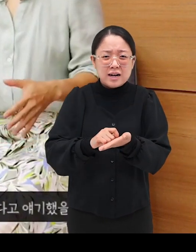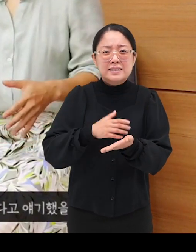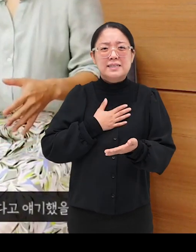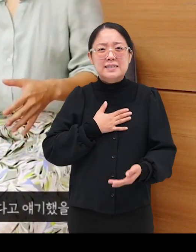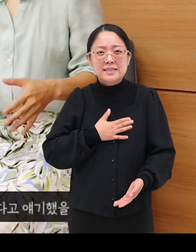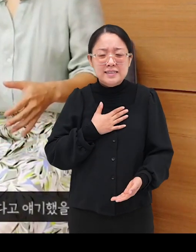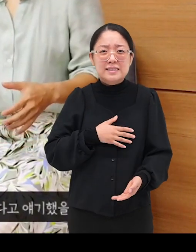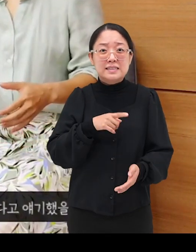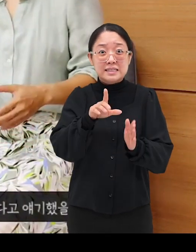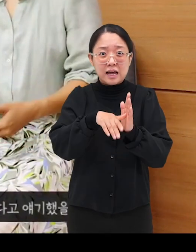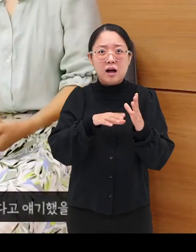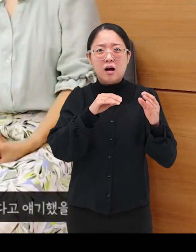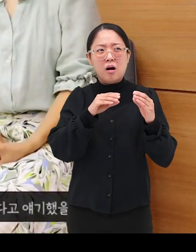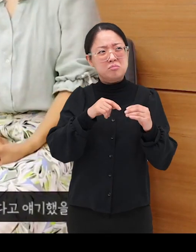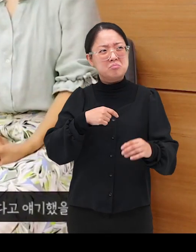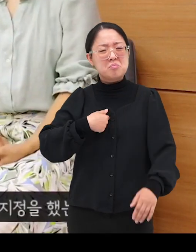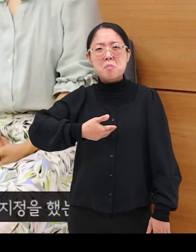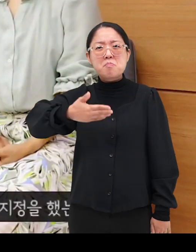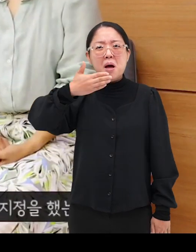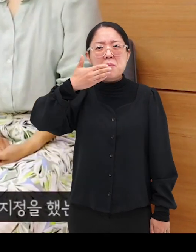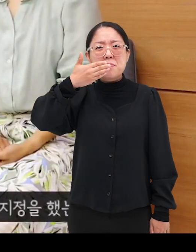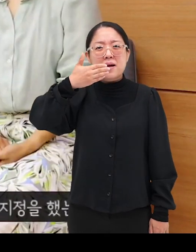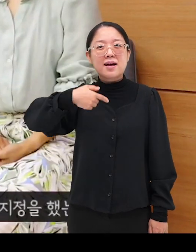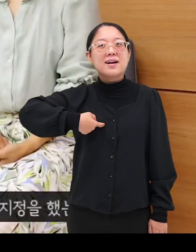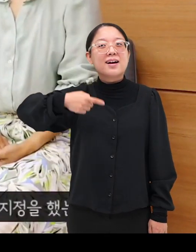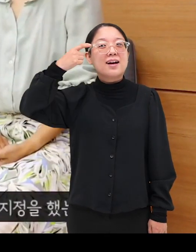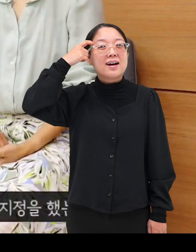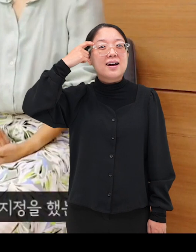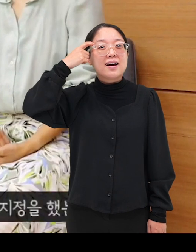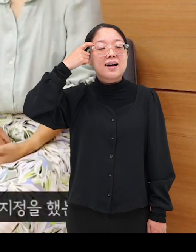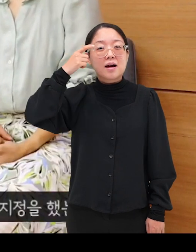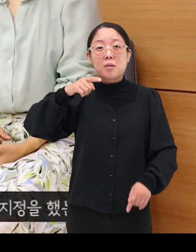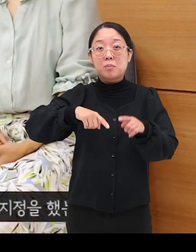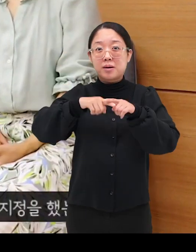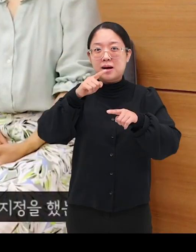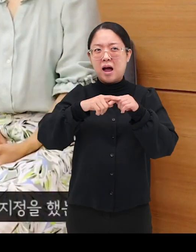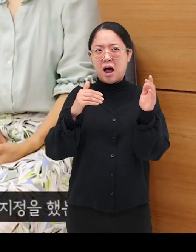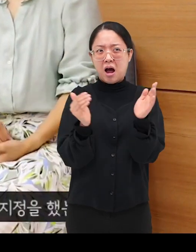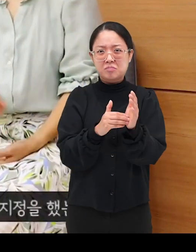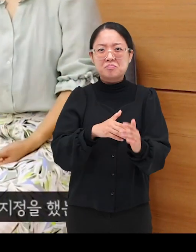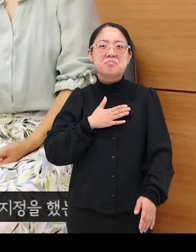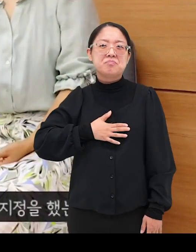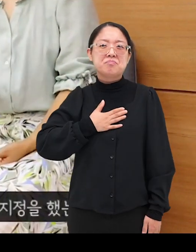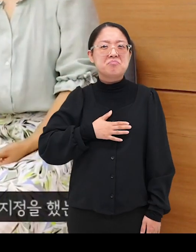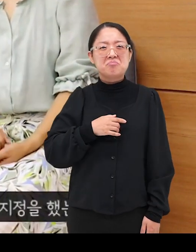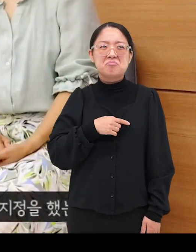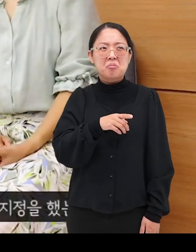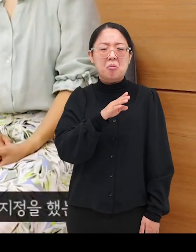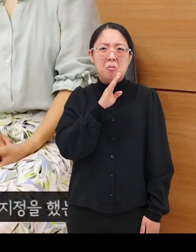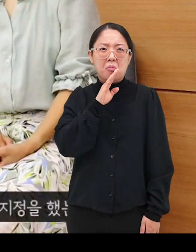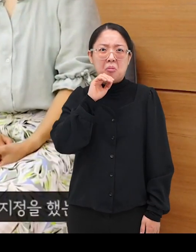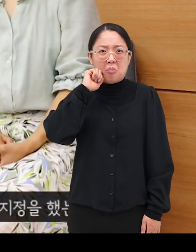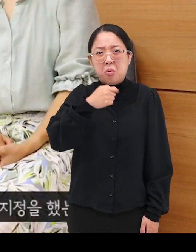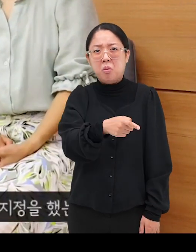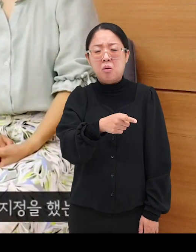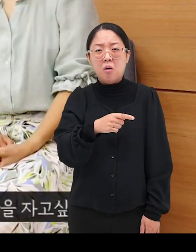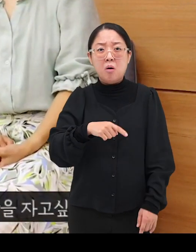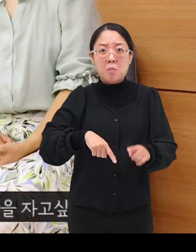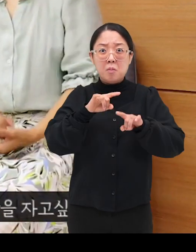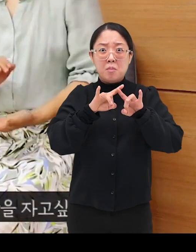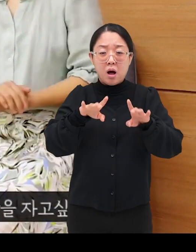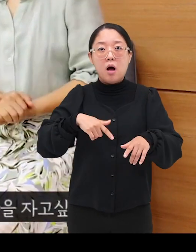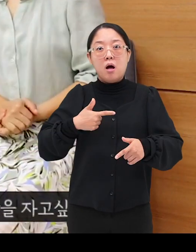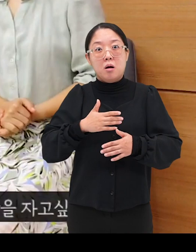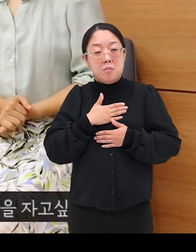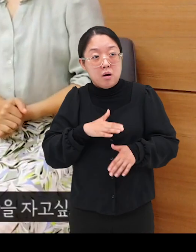시간을 정해놓고 쓰셔야 된다고 얘기했을 때 난 당연히 할 수 있어 라는 생각으로 이제 목요일 이렇게 지정을 했는데 너무 어려운